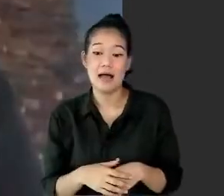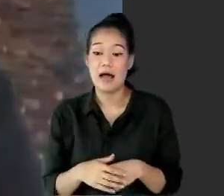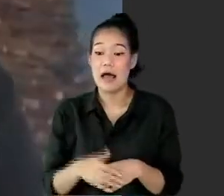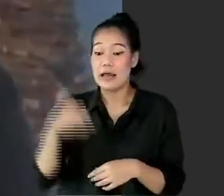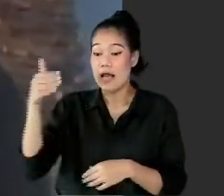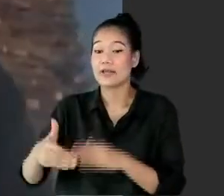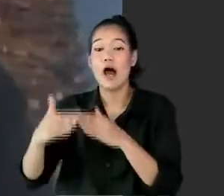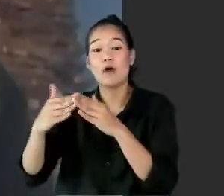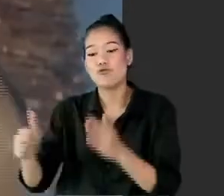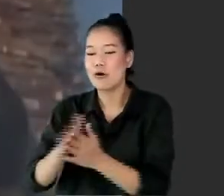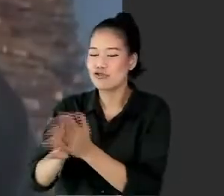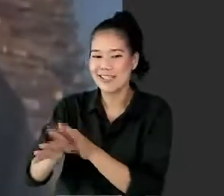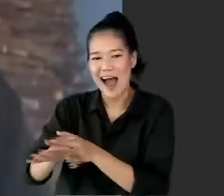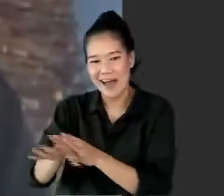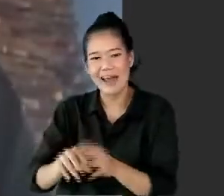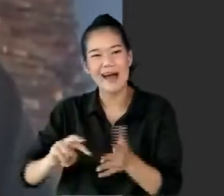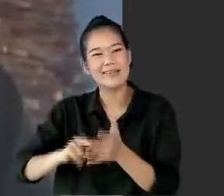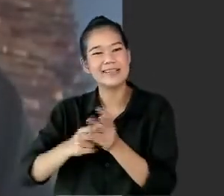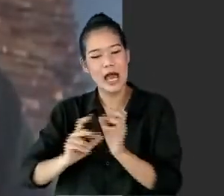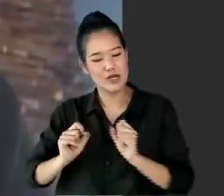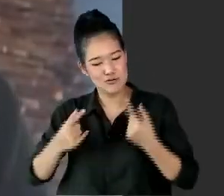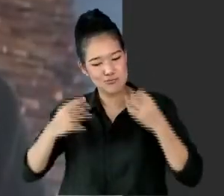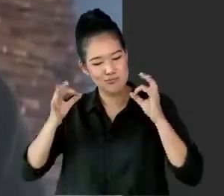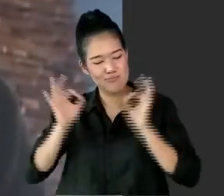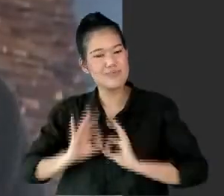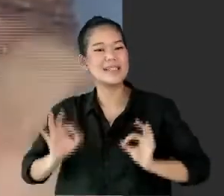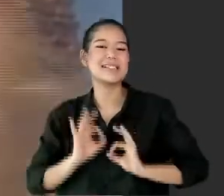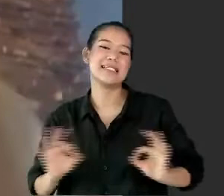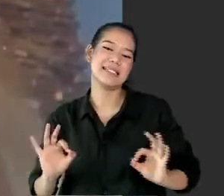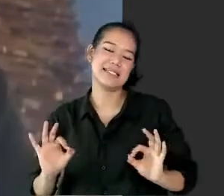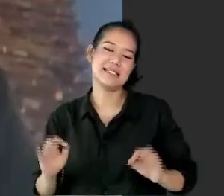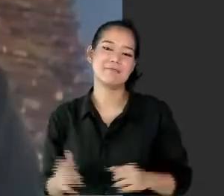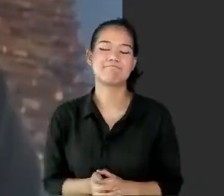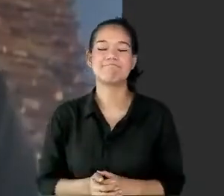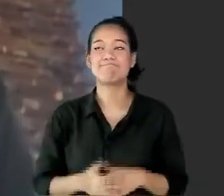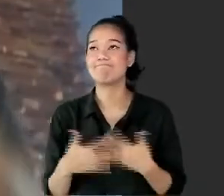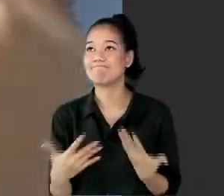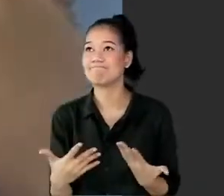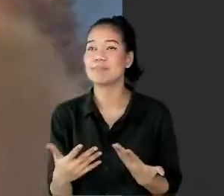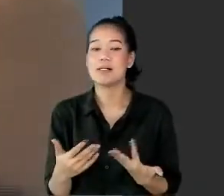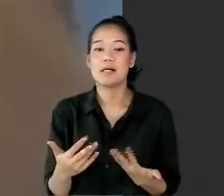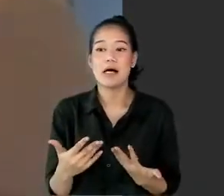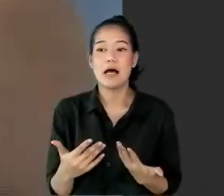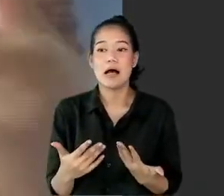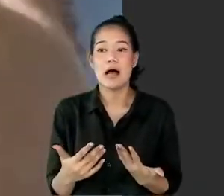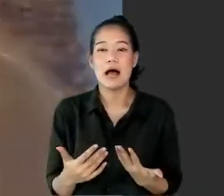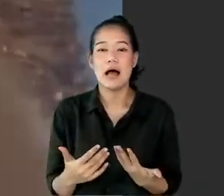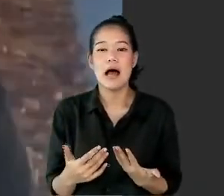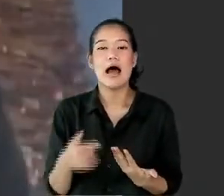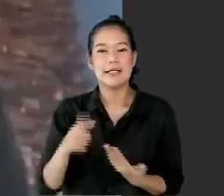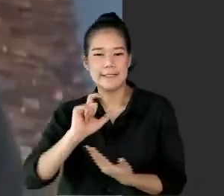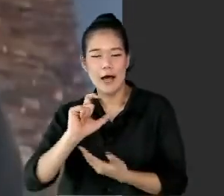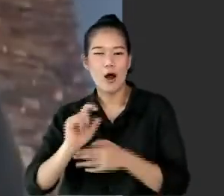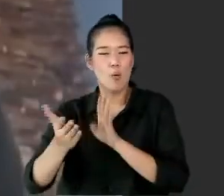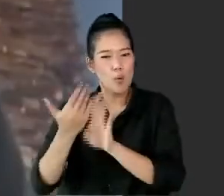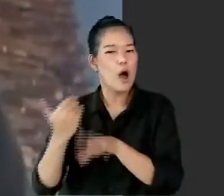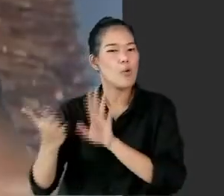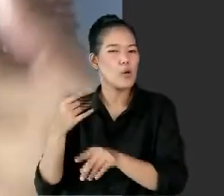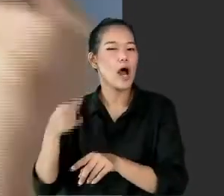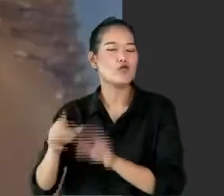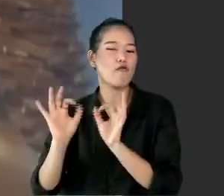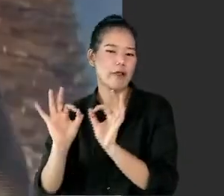cuci tangan, kita hidup bersih gitu kan. Dan memang metode pengulangan itu paling efektif